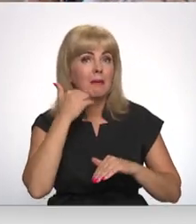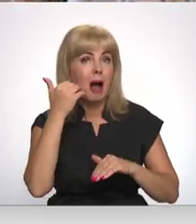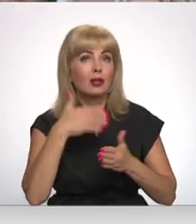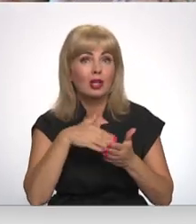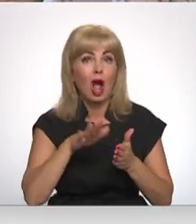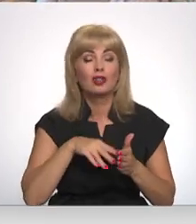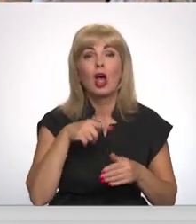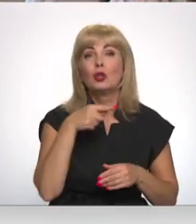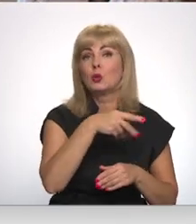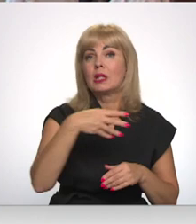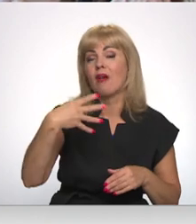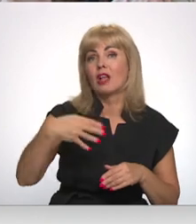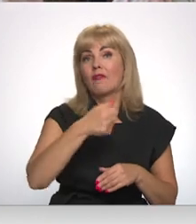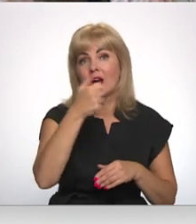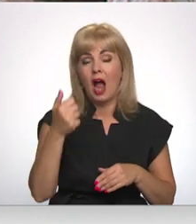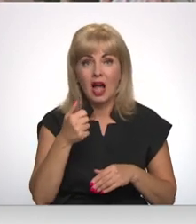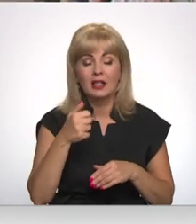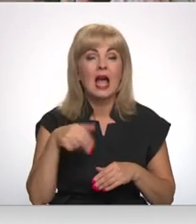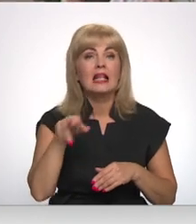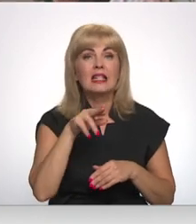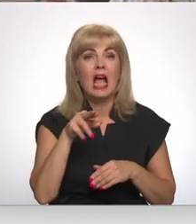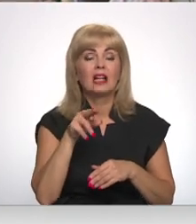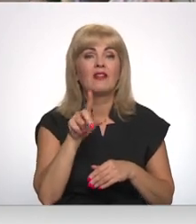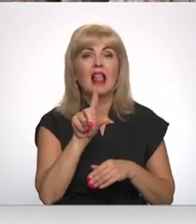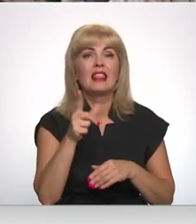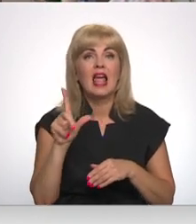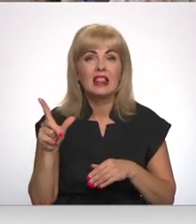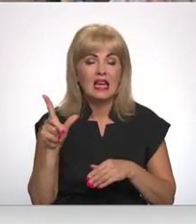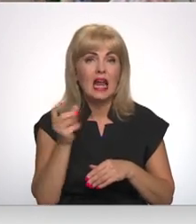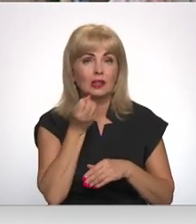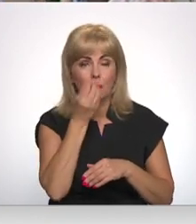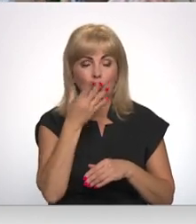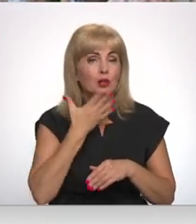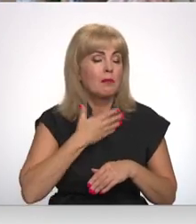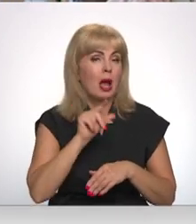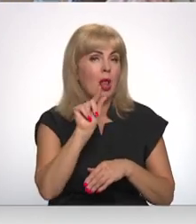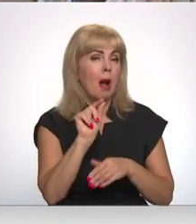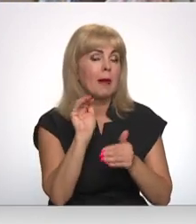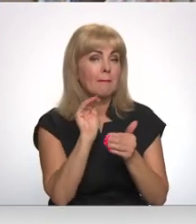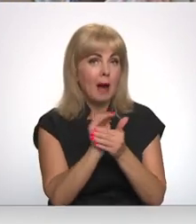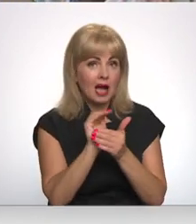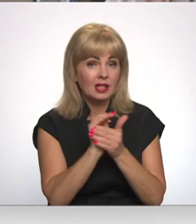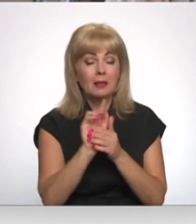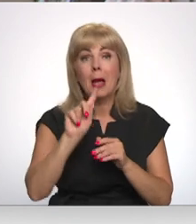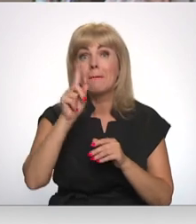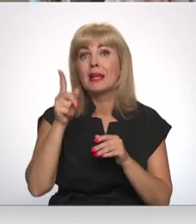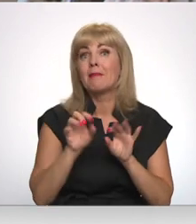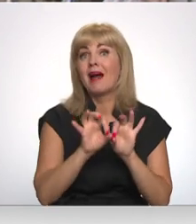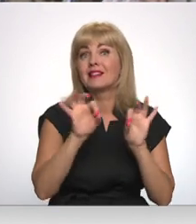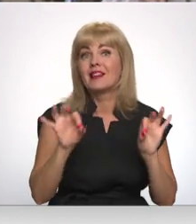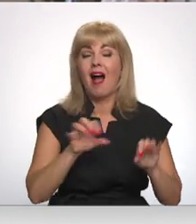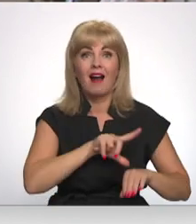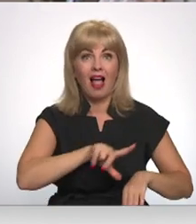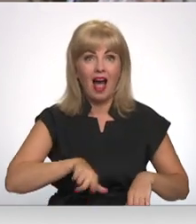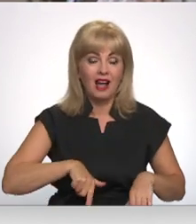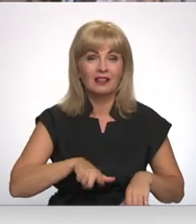Gada sākumā dienlilijas Latvijā bija ļoti maz pazīstamas, un pirmais iesācējs, kas Latvijā sāk